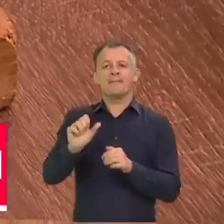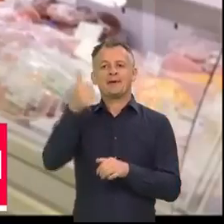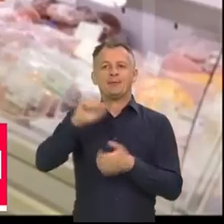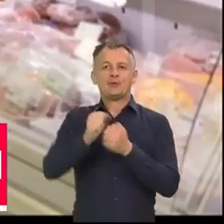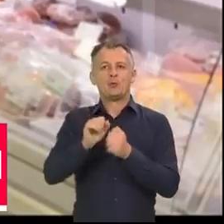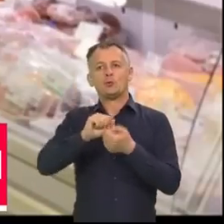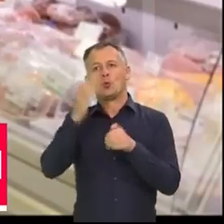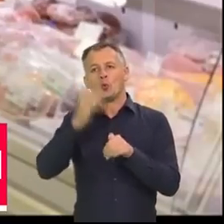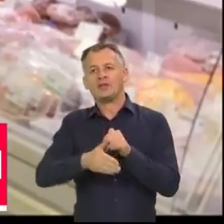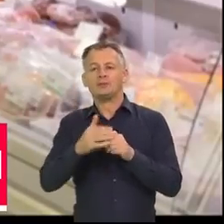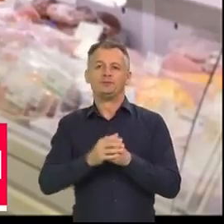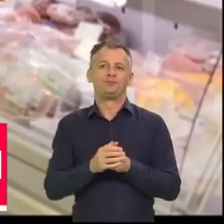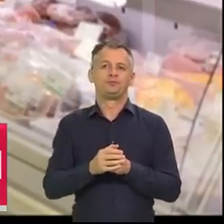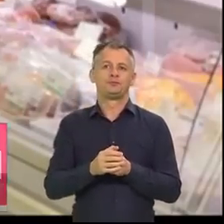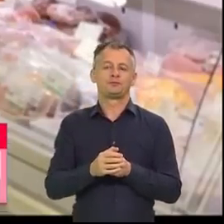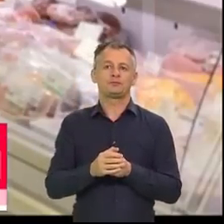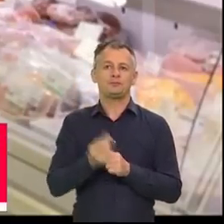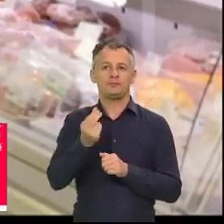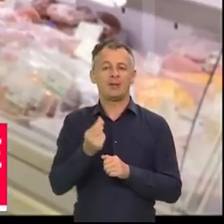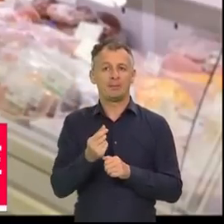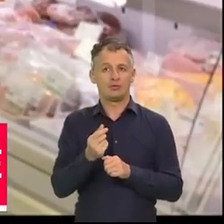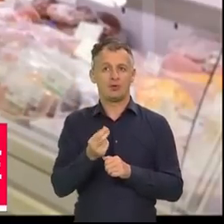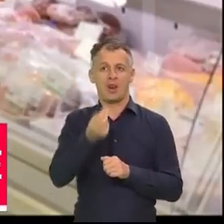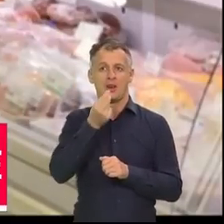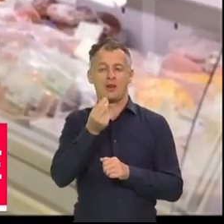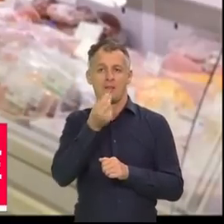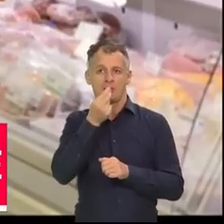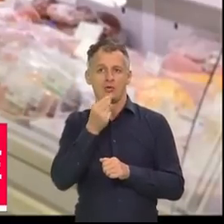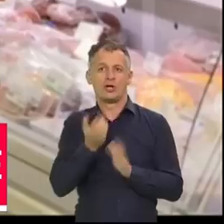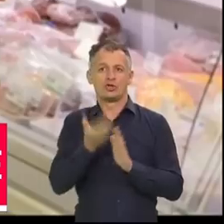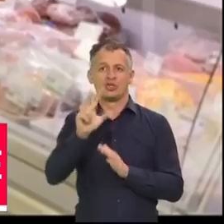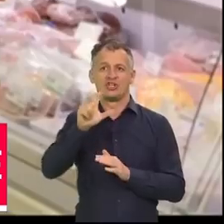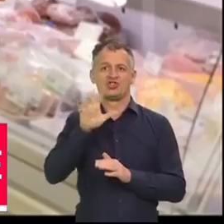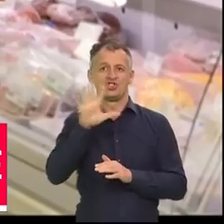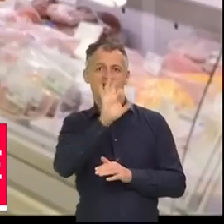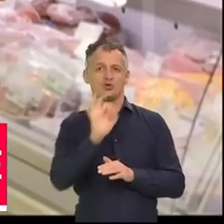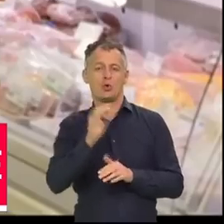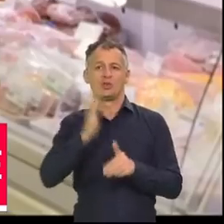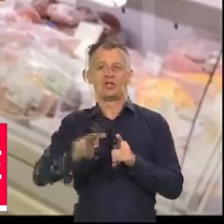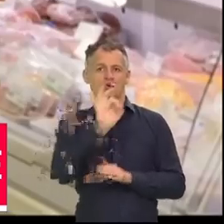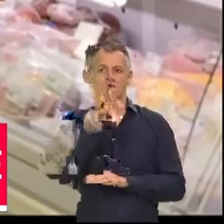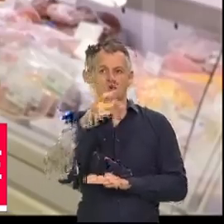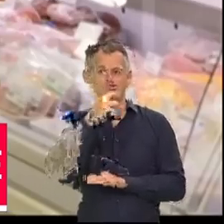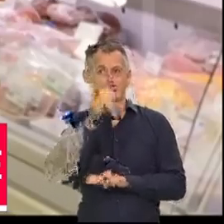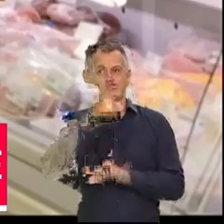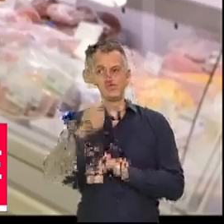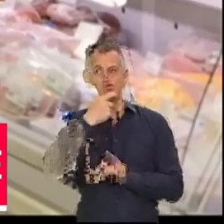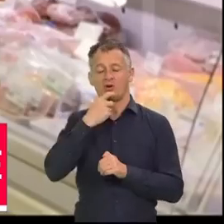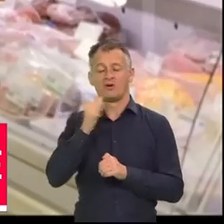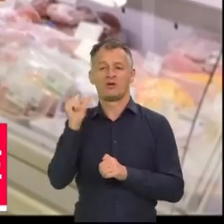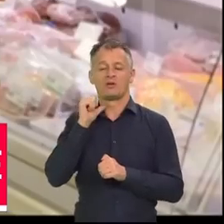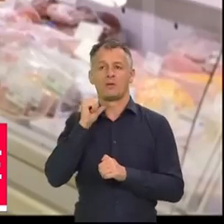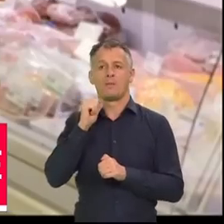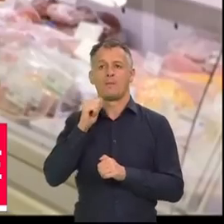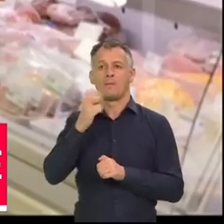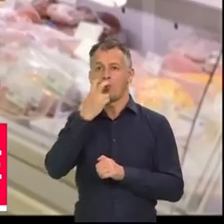Conform Institutului Național de Statistică, prețul alimentelor a crescut în medie cu 35% în ultimii 3 ani. Doar în ultimul an, carnea de porc și cea de vită s-au